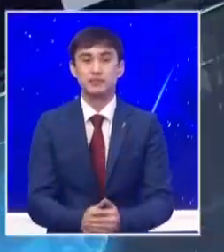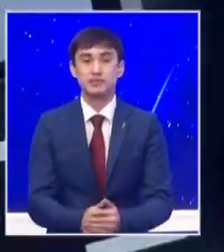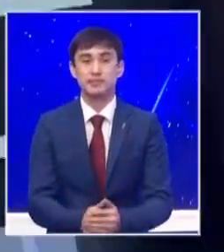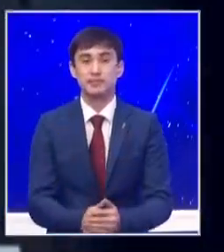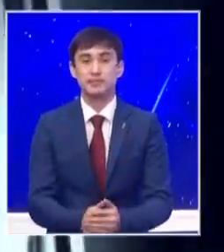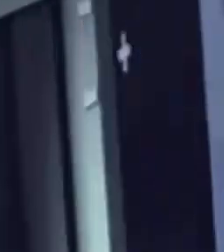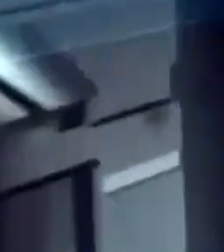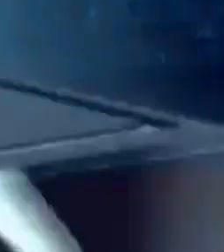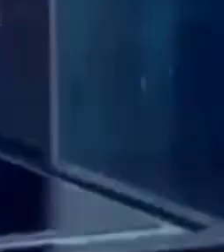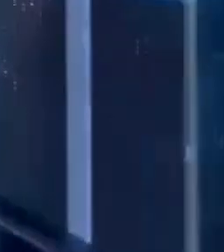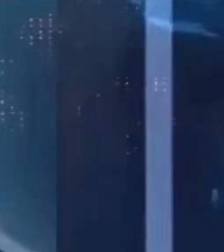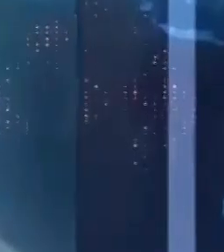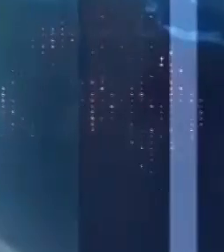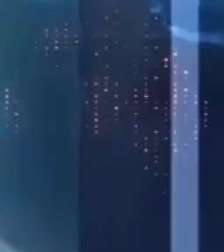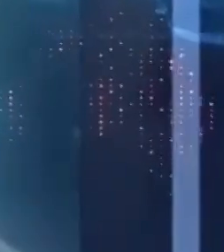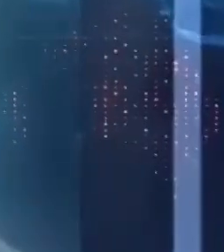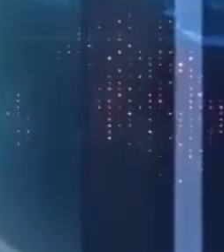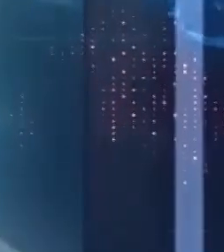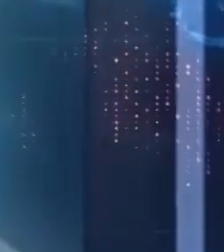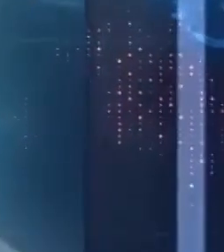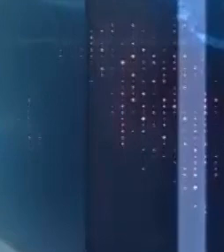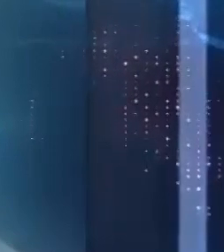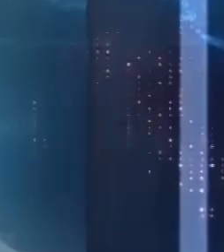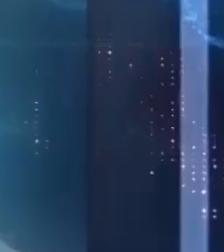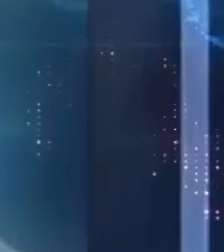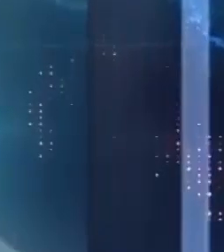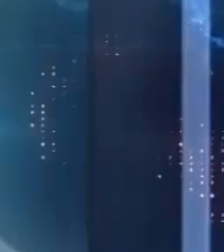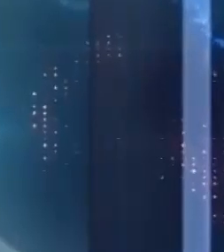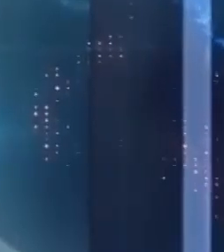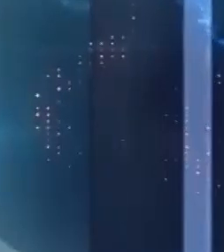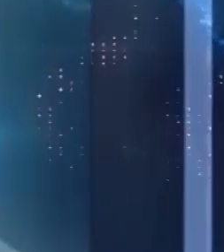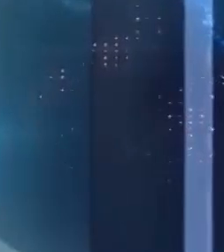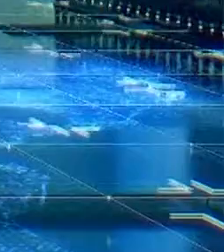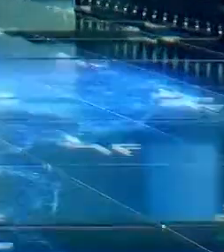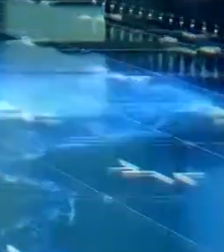Назарбаев абек Нурбек телеканал тсу Алматинская